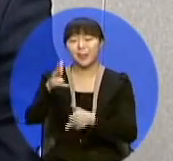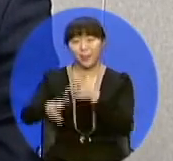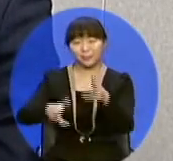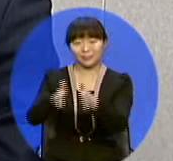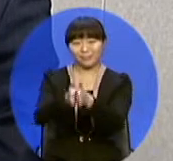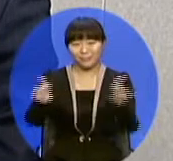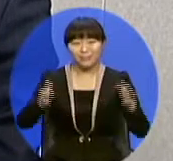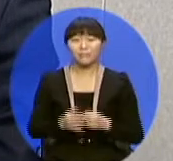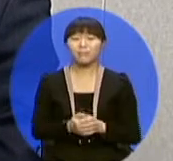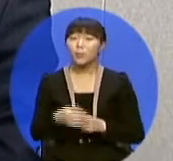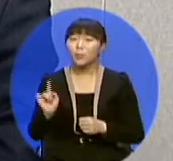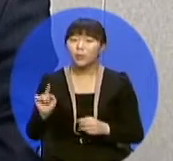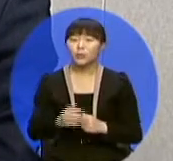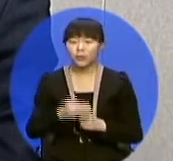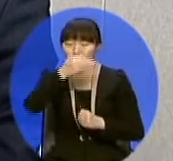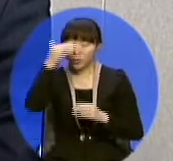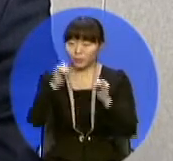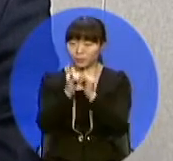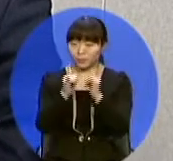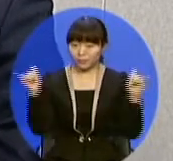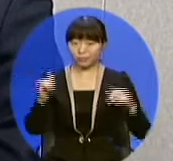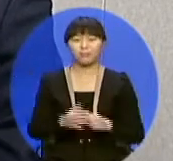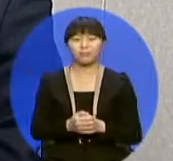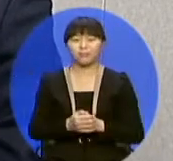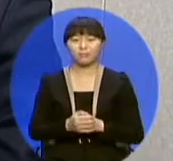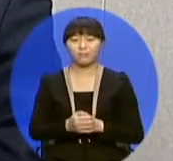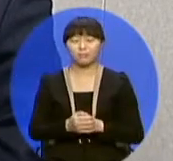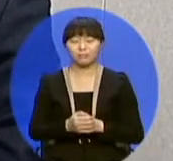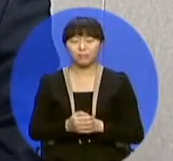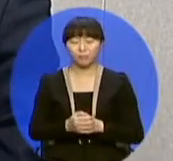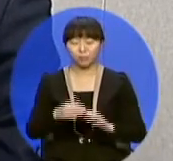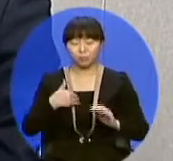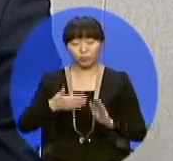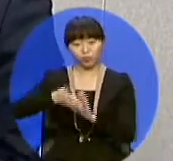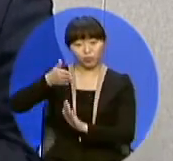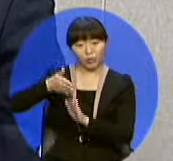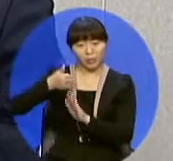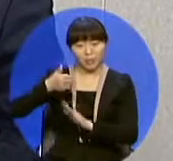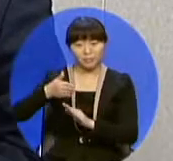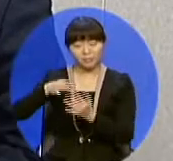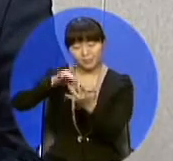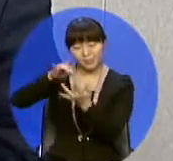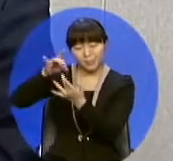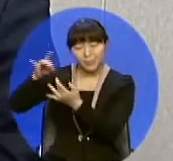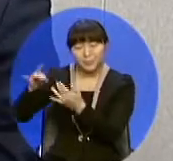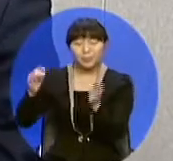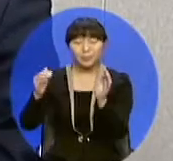일자리 사업을 시작했습니다. 이것은 청년들을 우리 광명시에 네. 선발해서